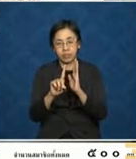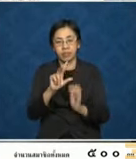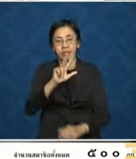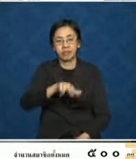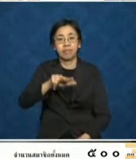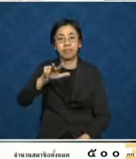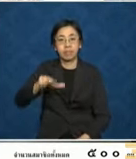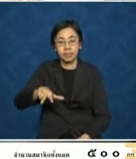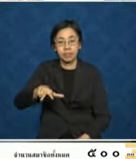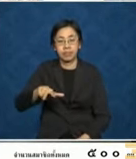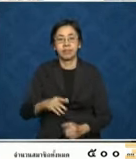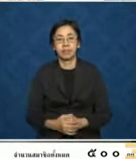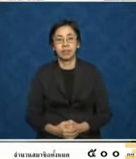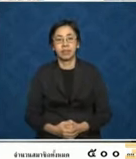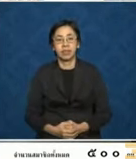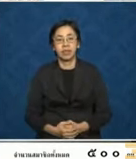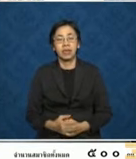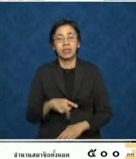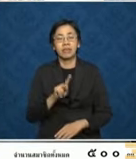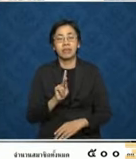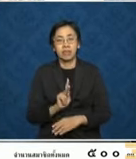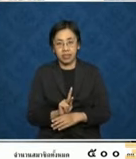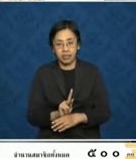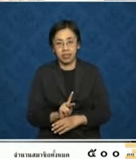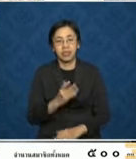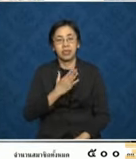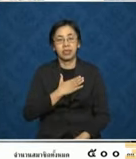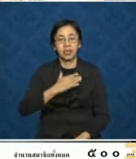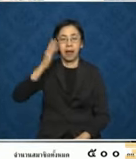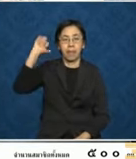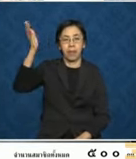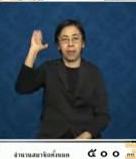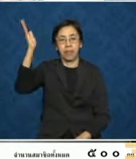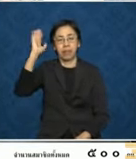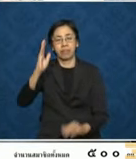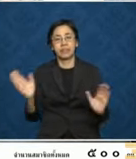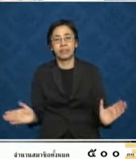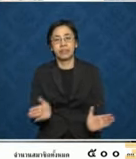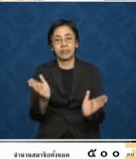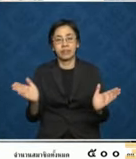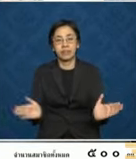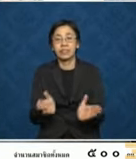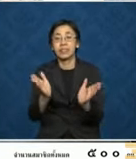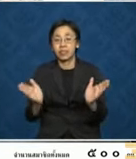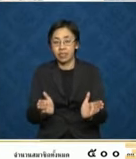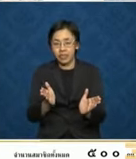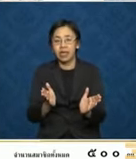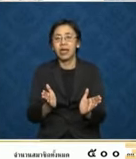ยท่านประธานคะดิฉันขอร่วมอภิปรายสนับสนุนยติ